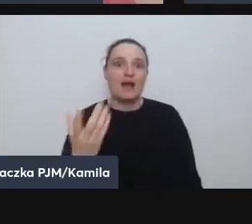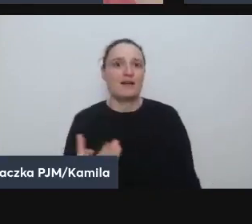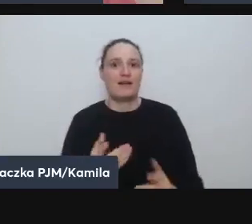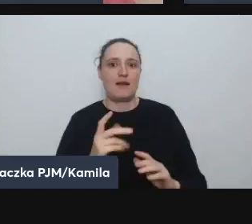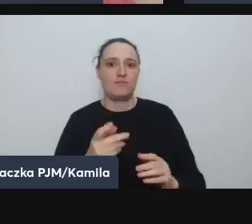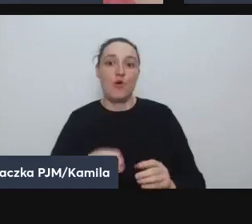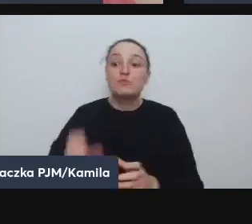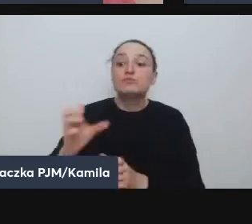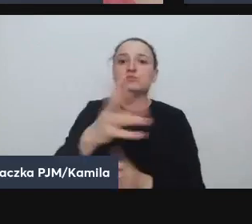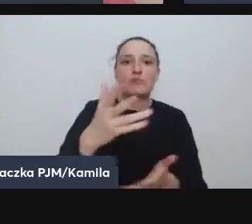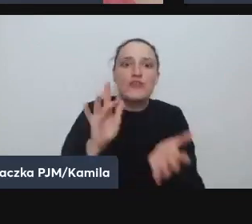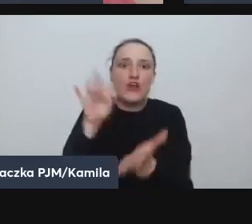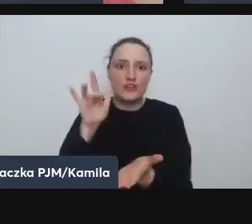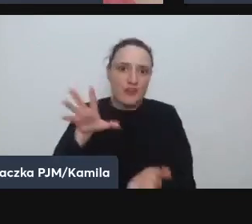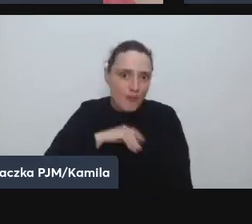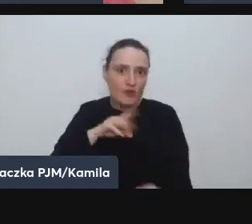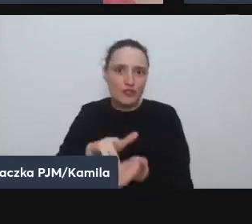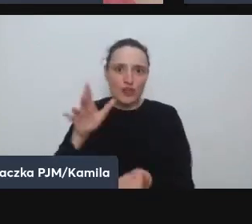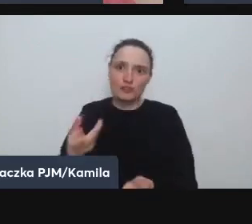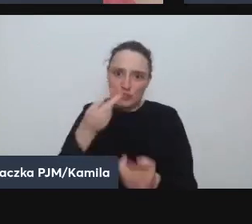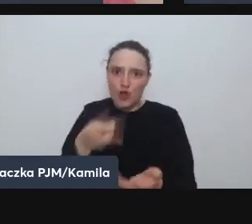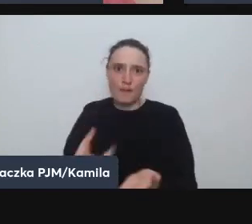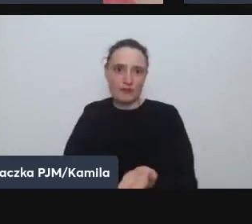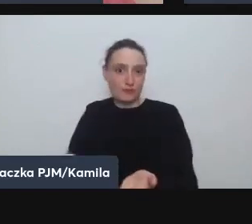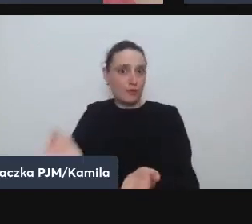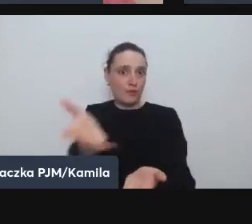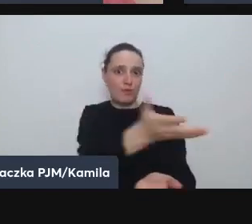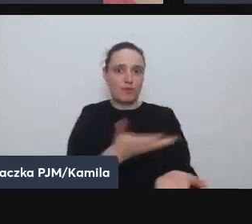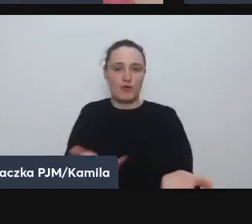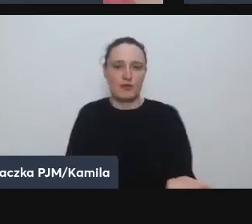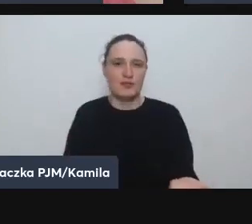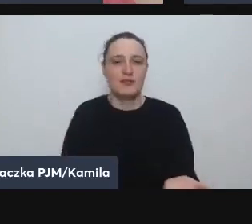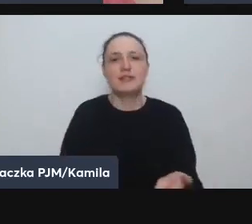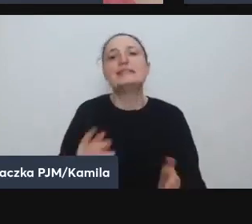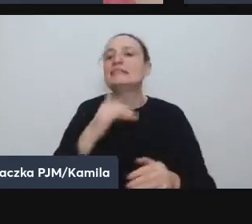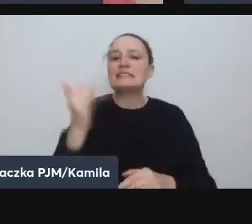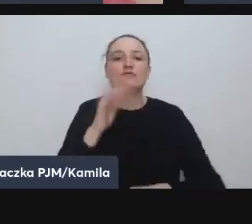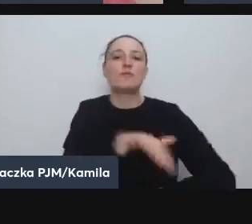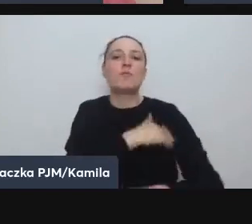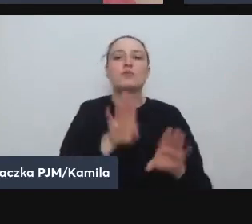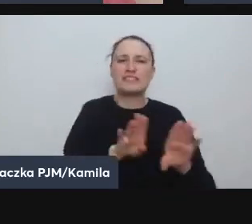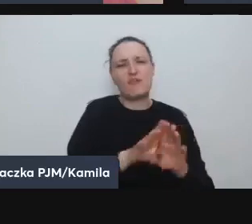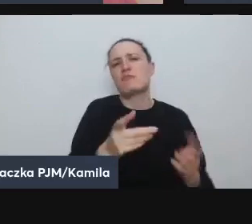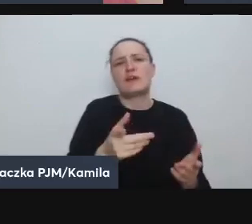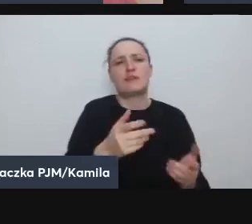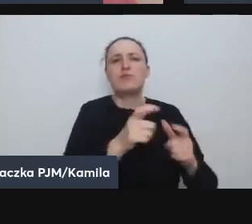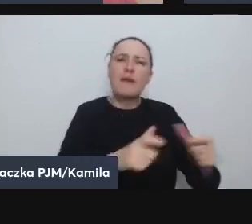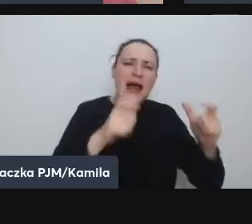sobie dotknął i zobaczył. Mam taki podział, że w podstawówce zazwyczaj to są podstawowe rzeczy,